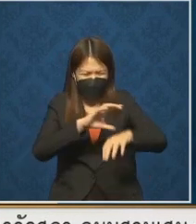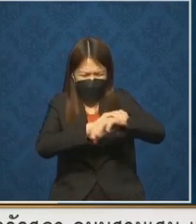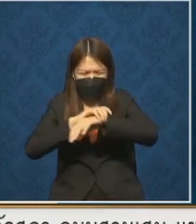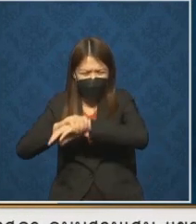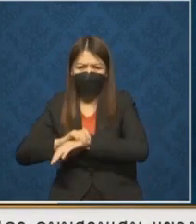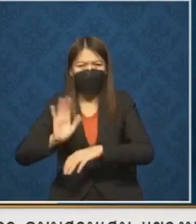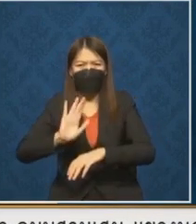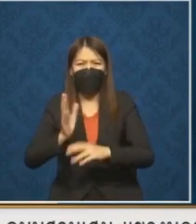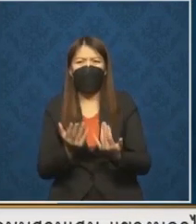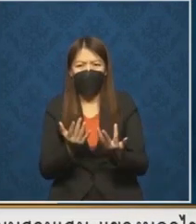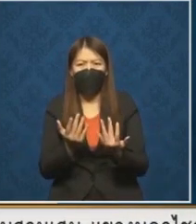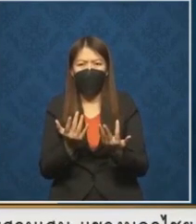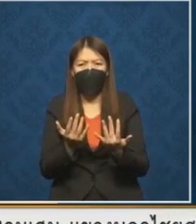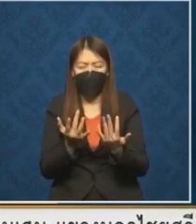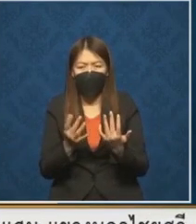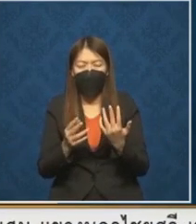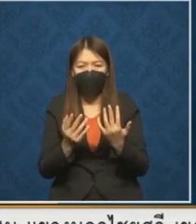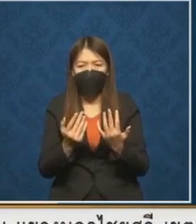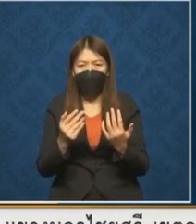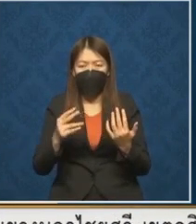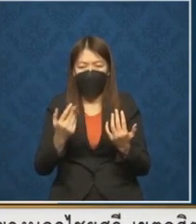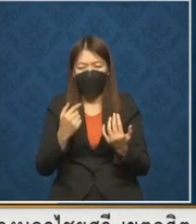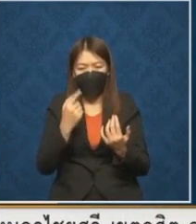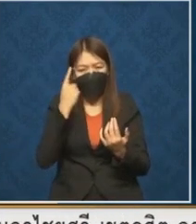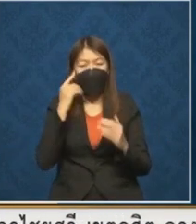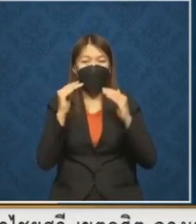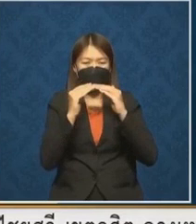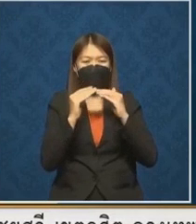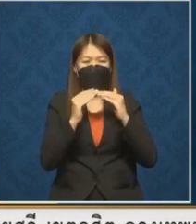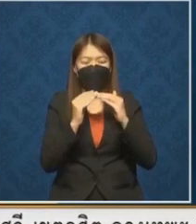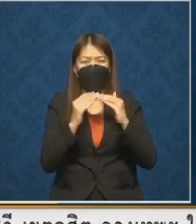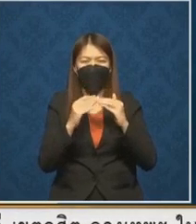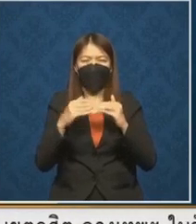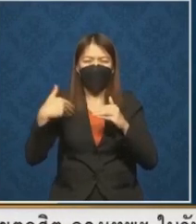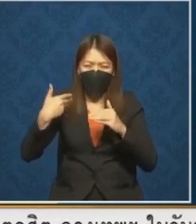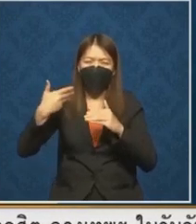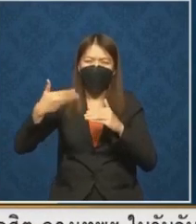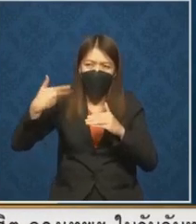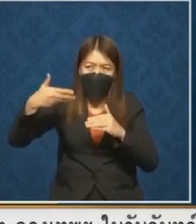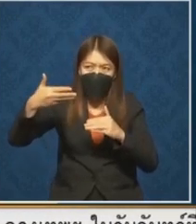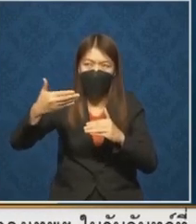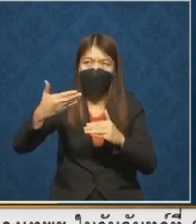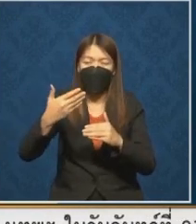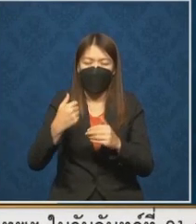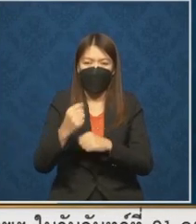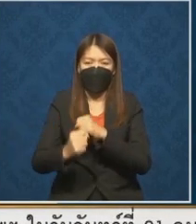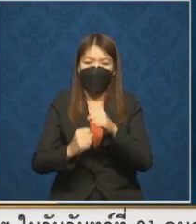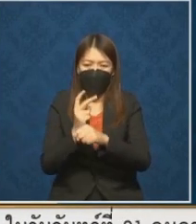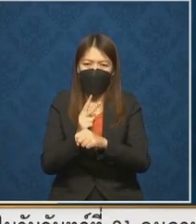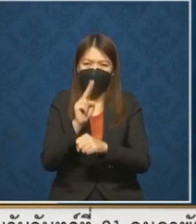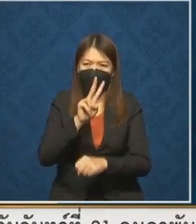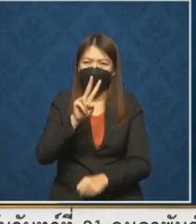ให้ ร้อยู่ แล้วก ให ม การ พิศ สด สิตการ พิศ ส สิต ก็ พิศ สด มา เรื่อยจน มา ถึง ปี 25